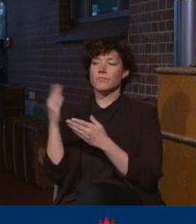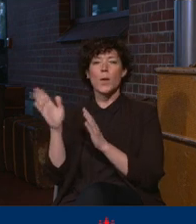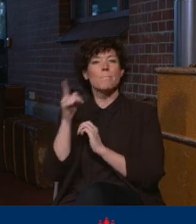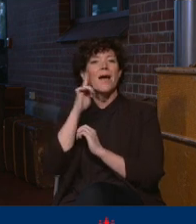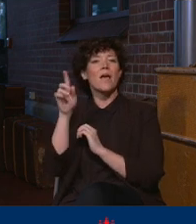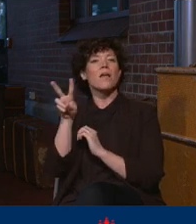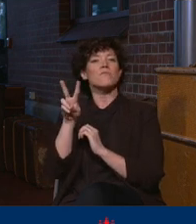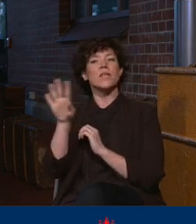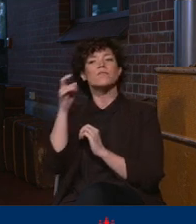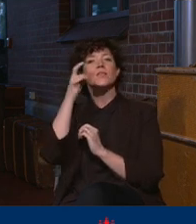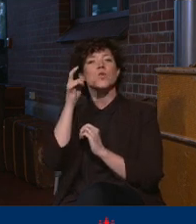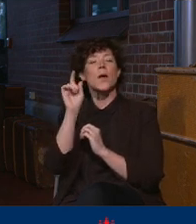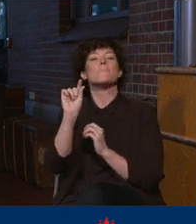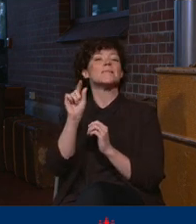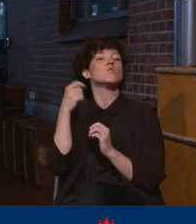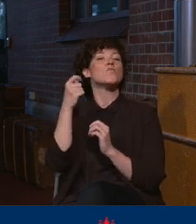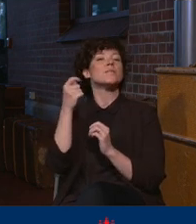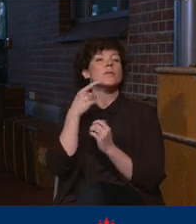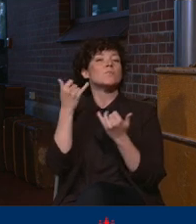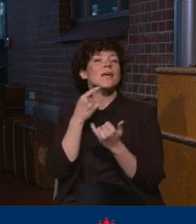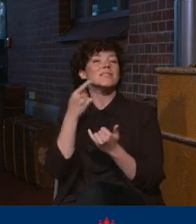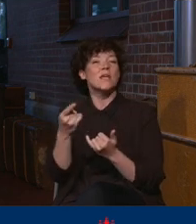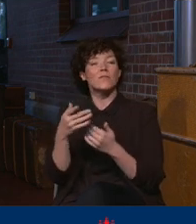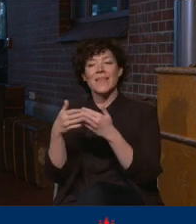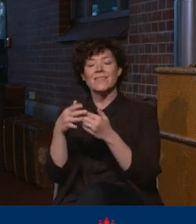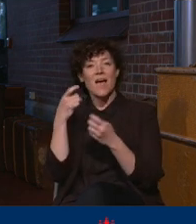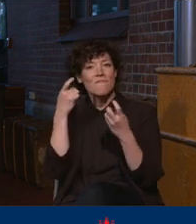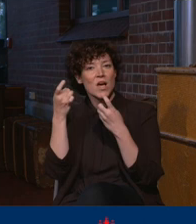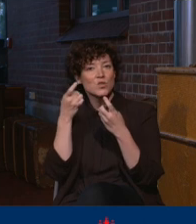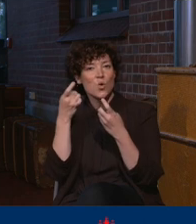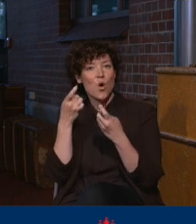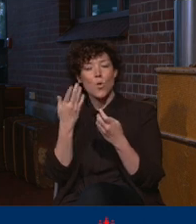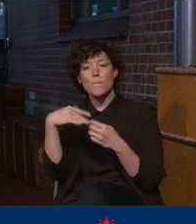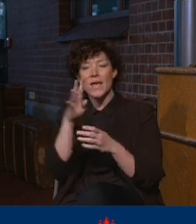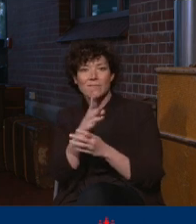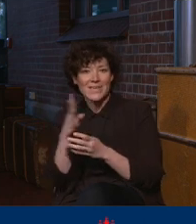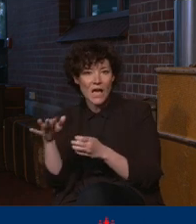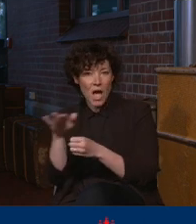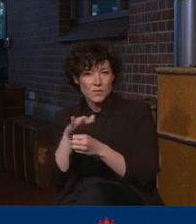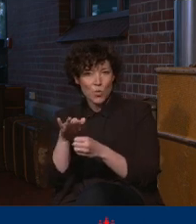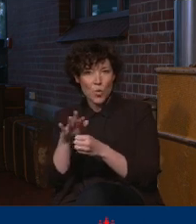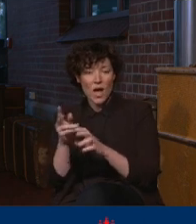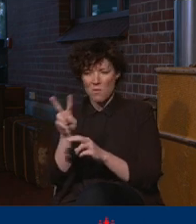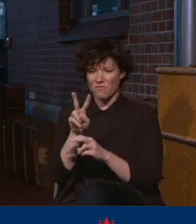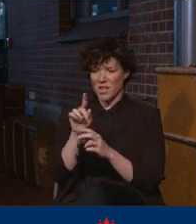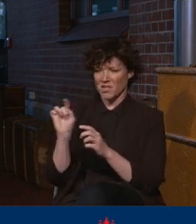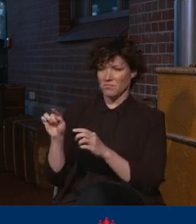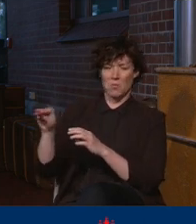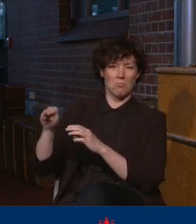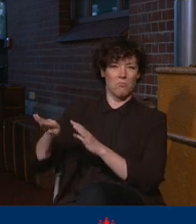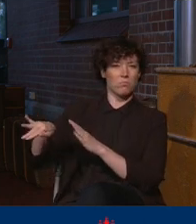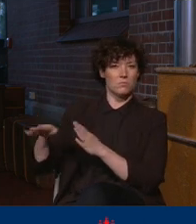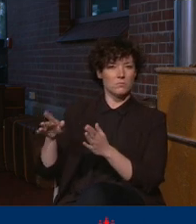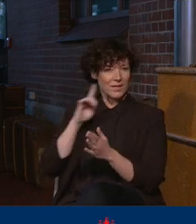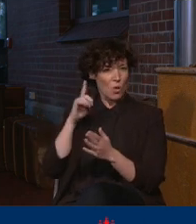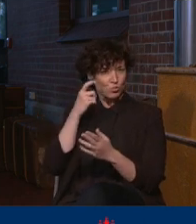das jetzt mal überzeichnet dass so die nahversorgung stärke nur auf dem grasbrook liegt und nicht mehr auf der kette und ich glaube das ist uns allen